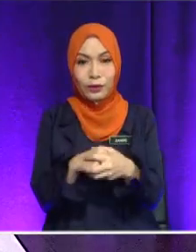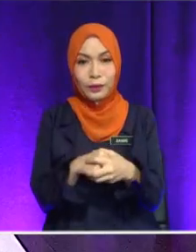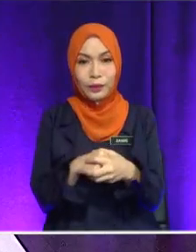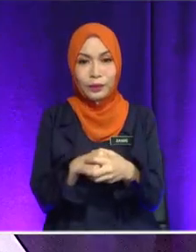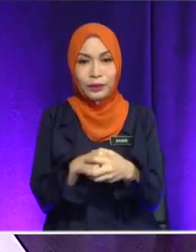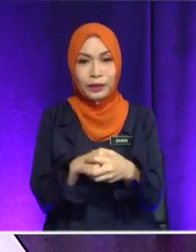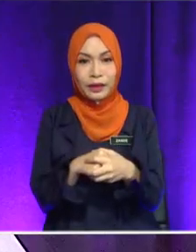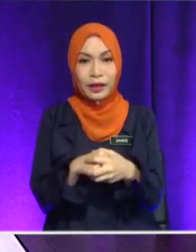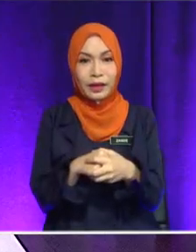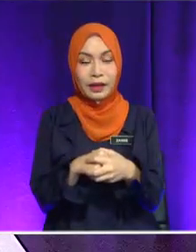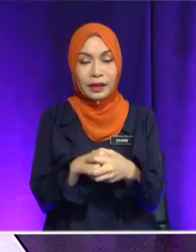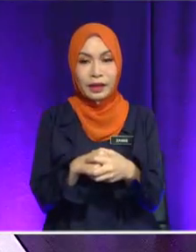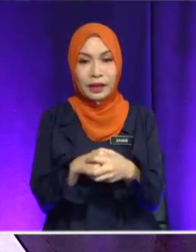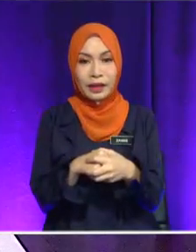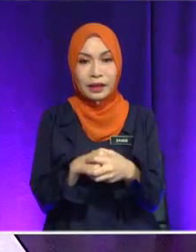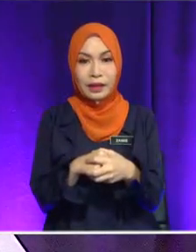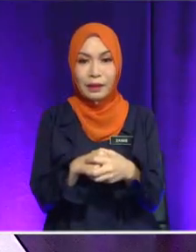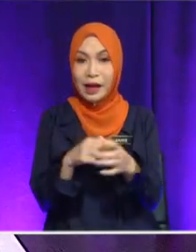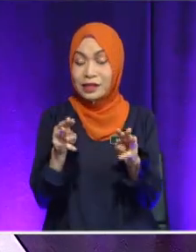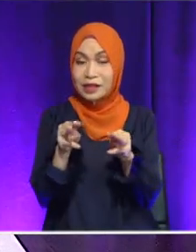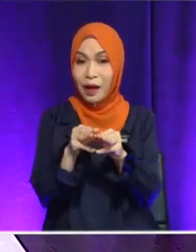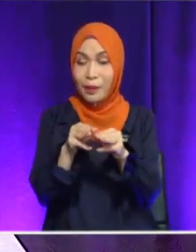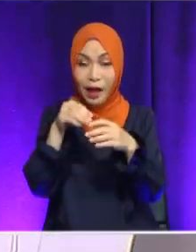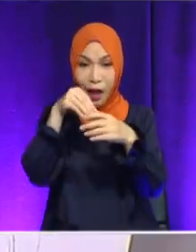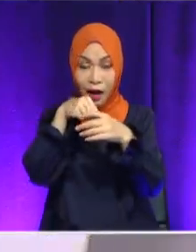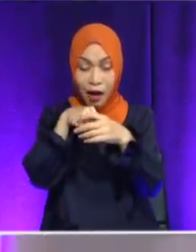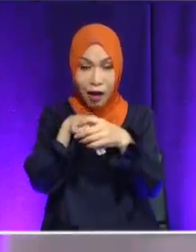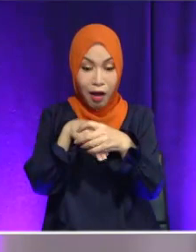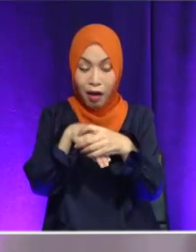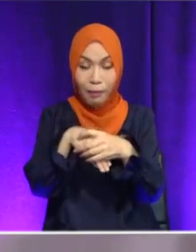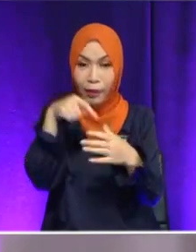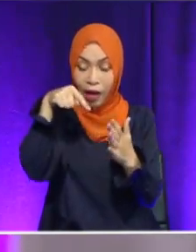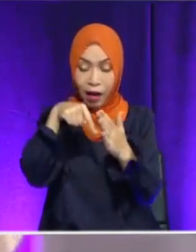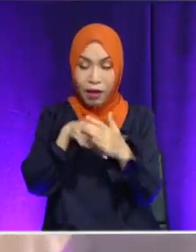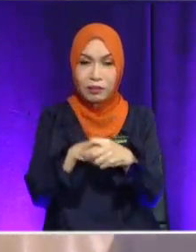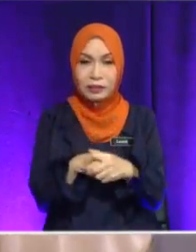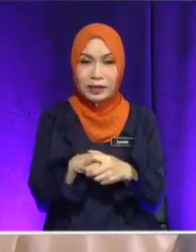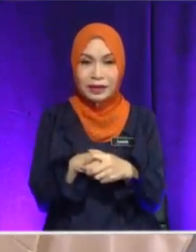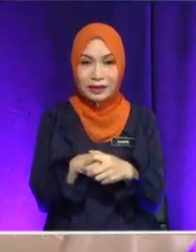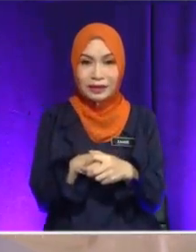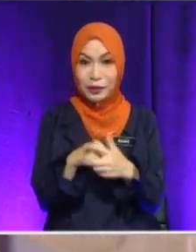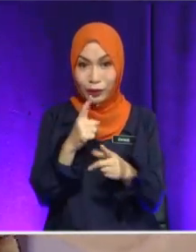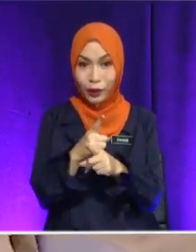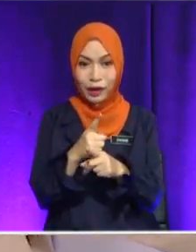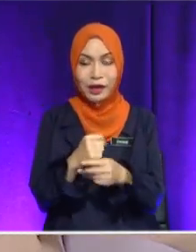di sini kalau kita nampak lukisan itu lukis nih Ini kita tak bagi lagi chattan sebab kita letak warna